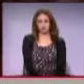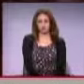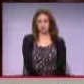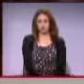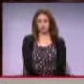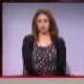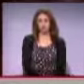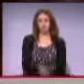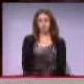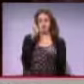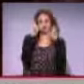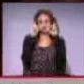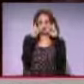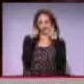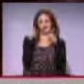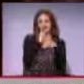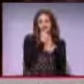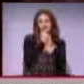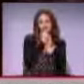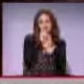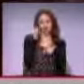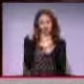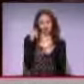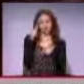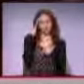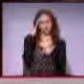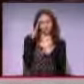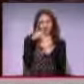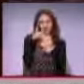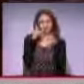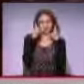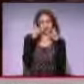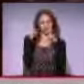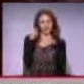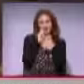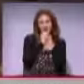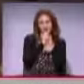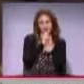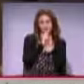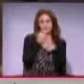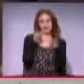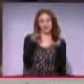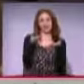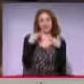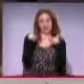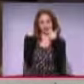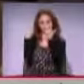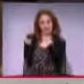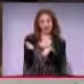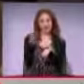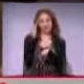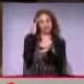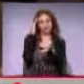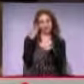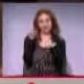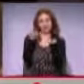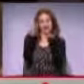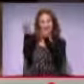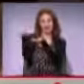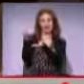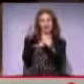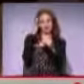أشكرك جدا. دي صورة أنا متشكر جدا جدا، يعني دي هدية قيمة جدا، وأنا بشكرك جدا عليها ميرسي،